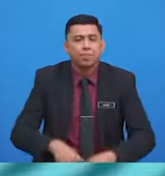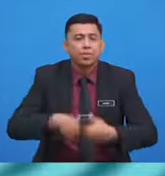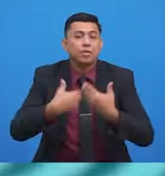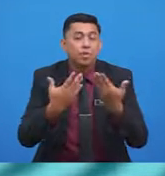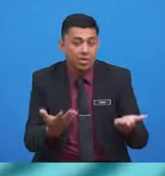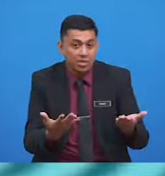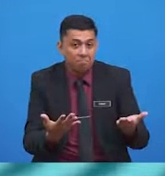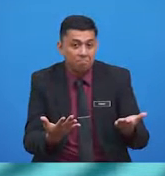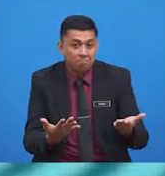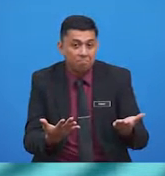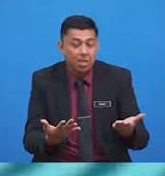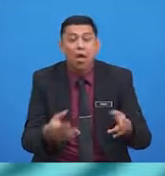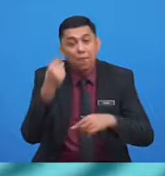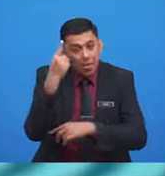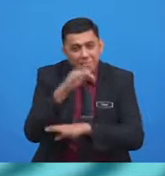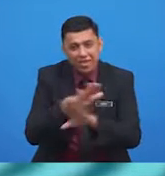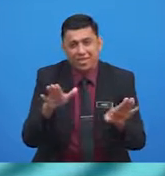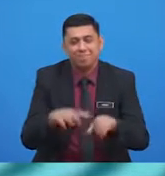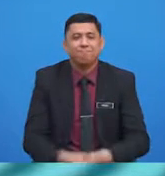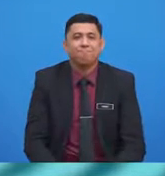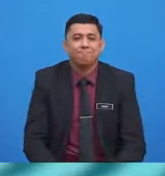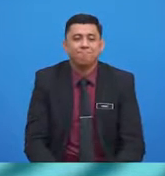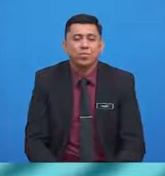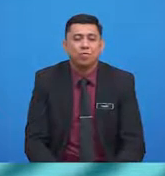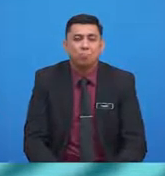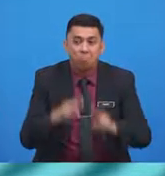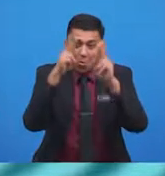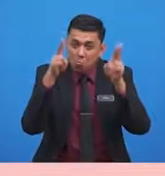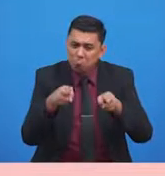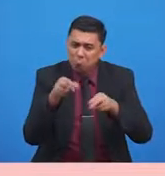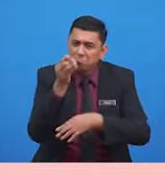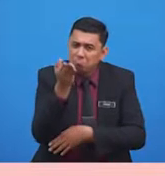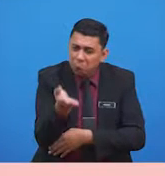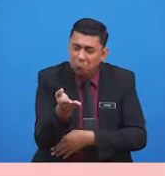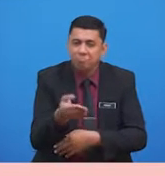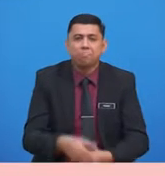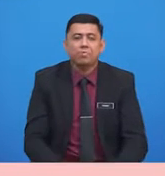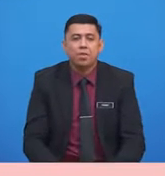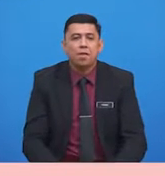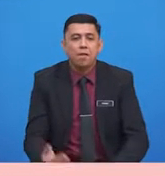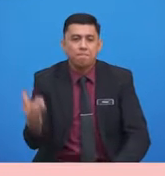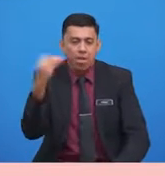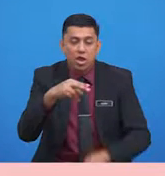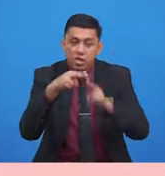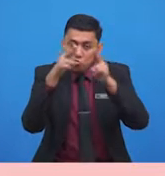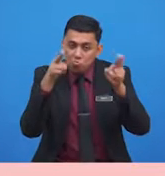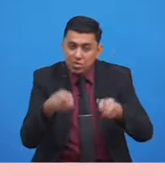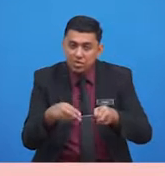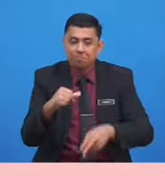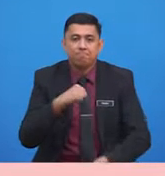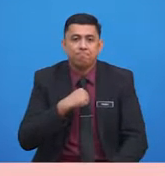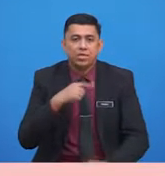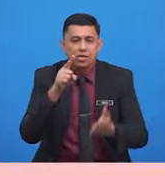Bagaimanakah setakat ini murid-murid? Faham tak? Cikgu nak menguji kamu. Mari kita uji diri.